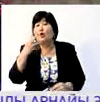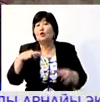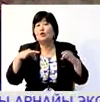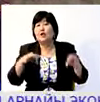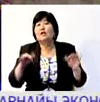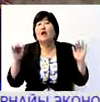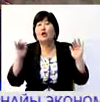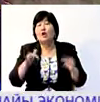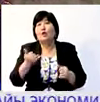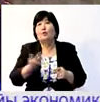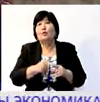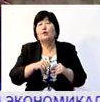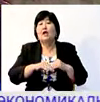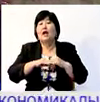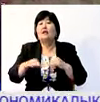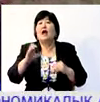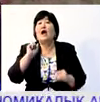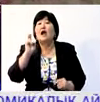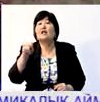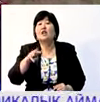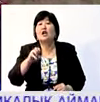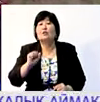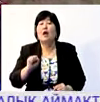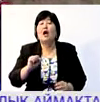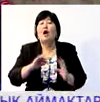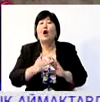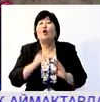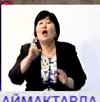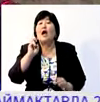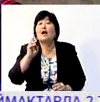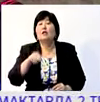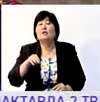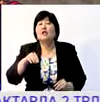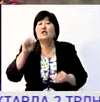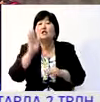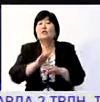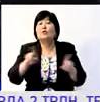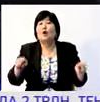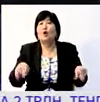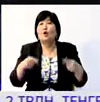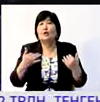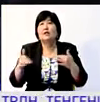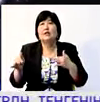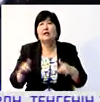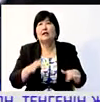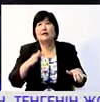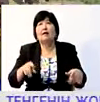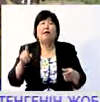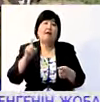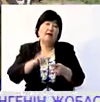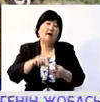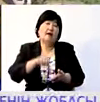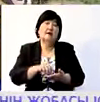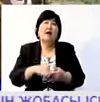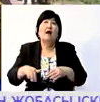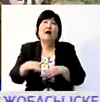жұмылдырылды. Сонымен қатар мынау Ақсуат Ақжарма ауылдық округтерінің әкімінің шешімімен құрылған ерікті өрт сөндіру жасақтары қатыстырылды.